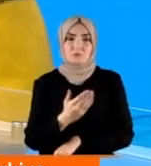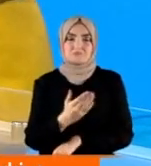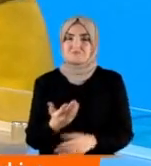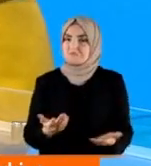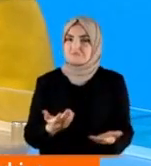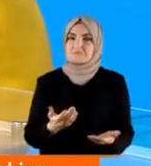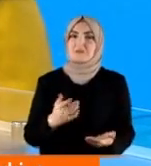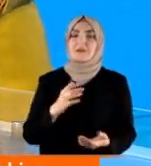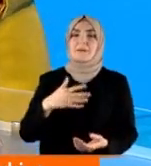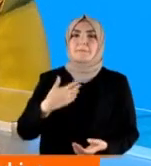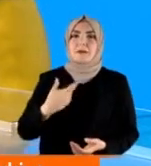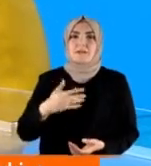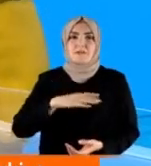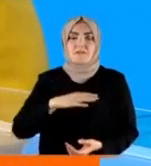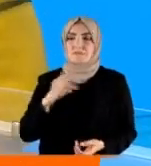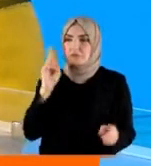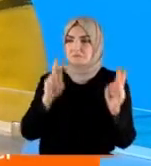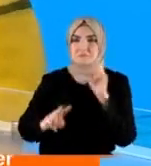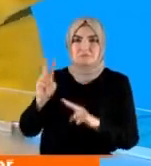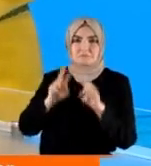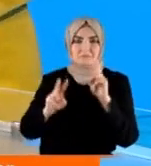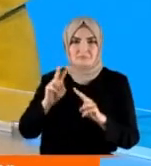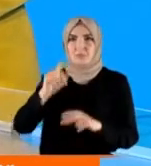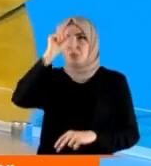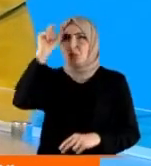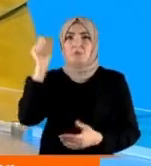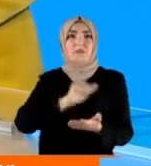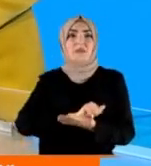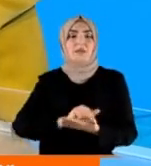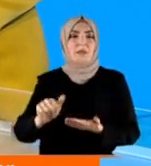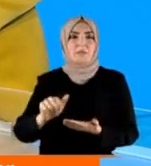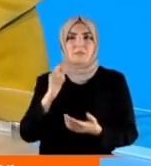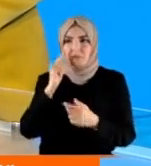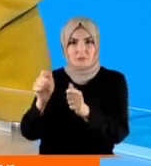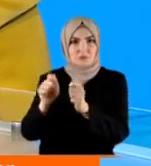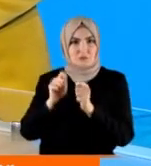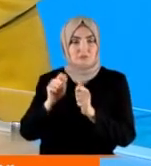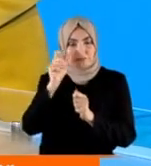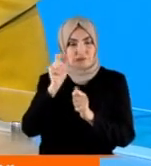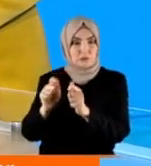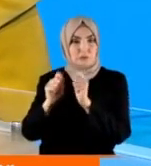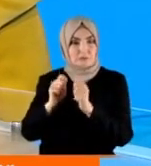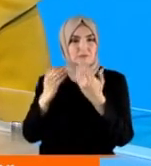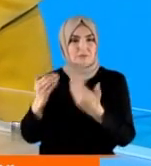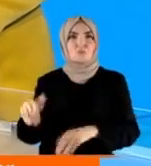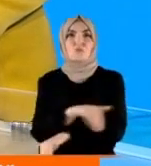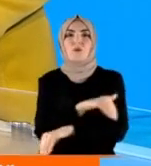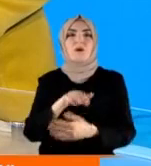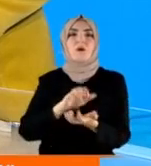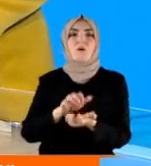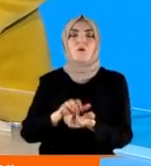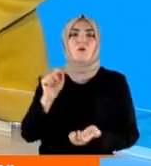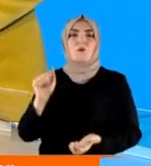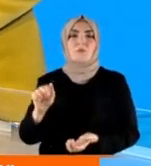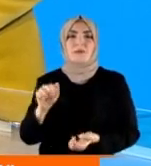Caddesi esnafının, sonra şehrin, şimdi de tüm Türkiye'nin dikkatini çekti. Sokak köpeğinin ne aradığını bulmak için özel